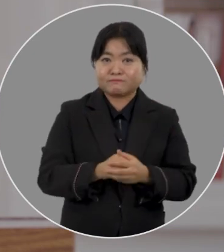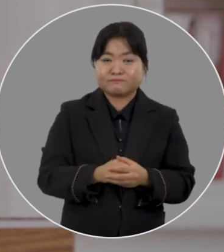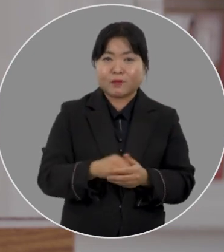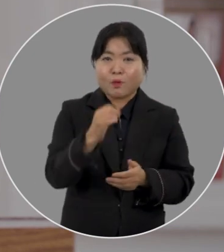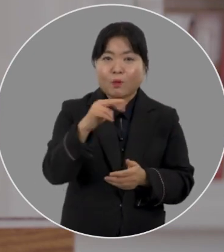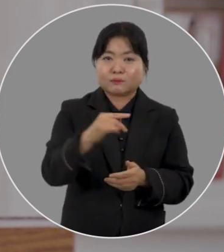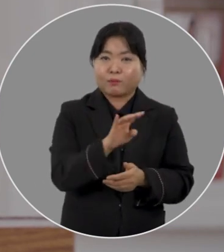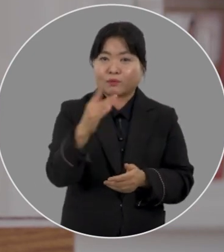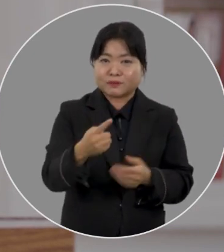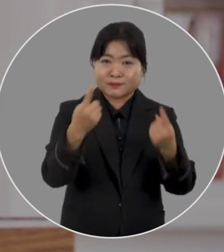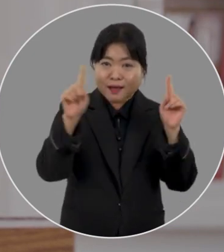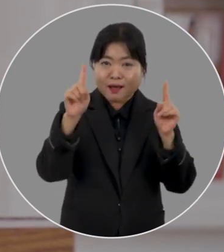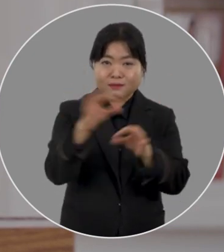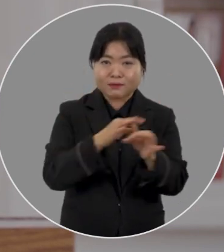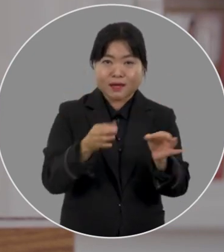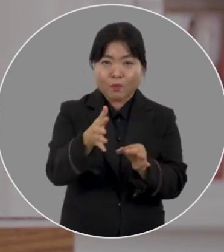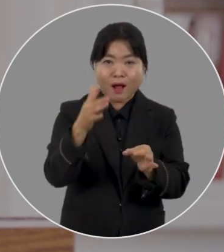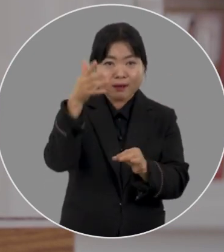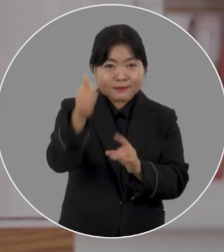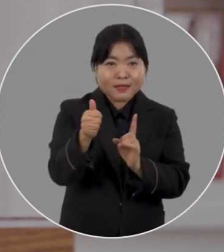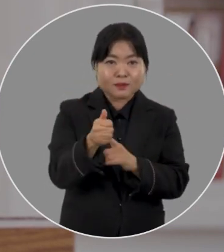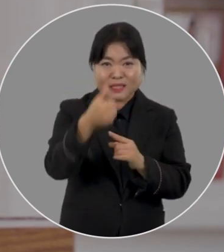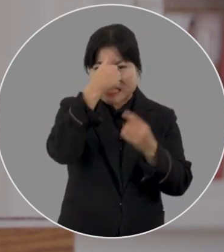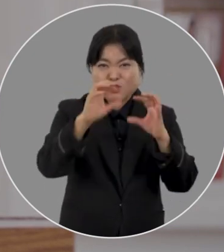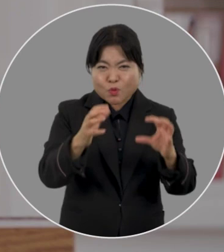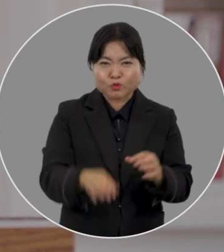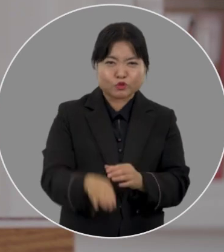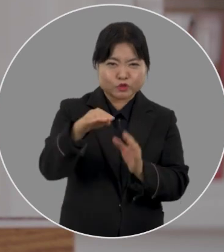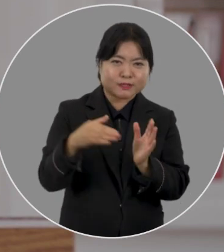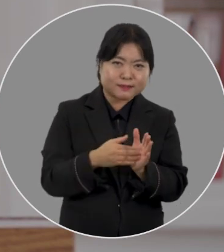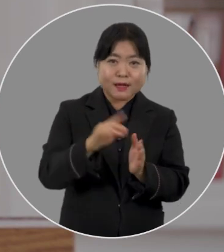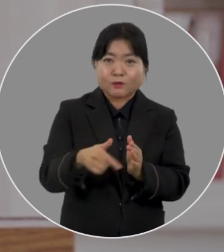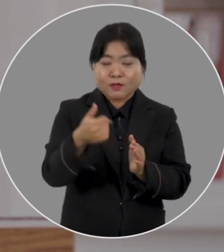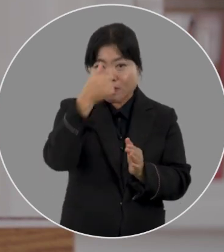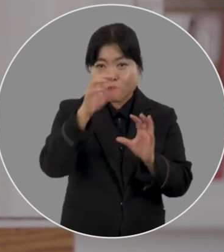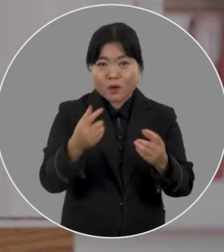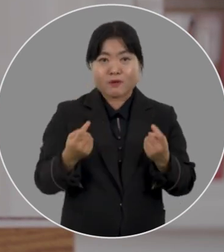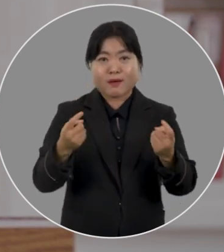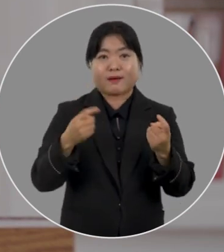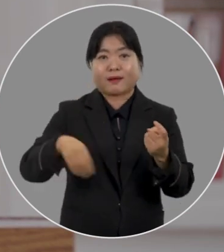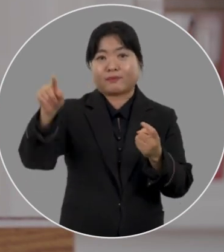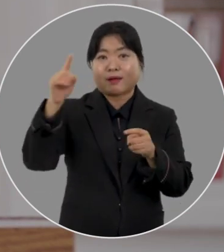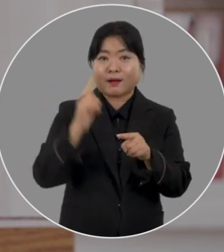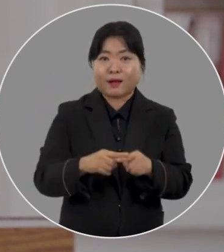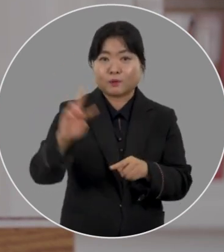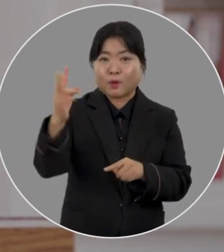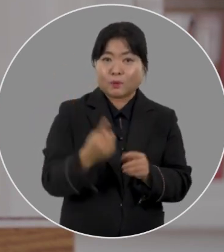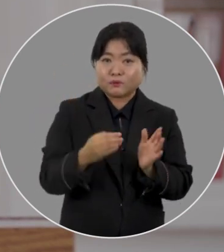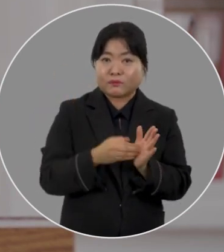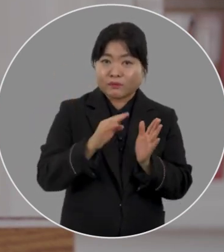옥스퍼드 대학 경제학과 학장이시기도 하고 인도 출신이시죠. 하루는 인도에 여행 갔다가 이제 본국으로